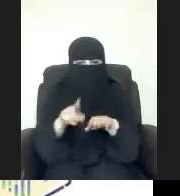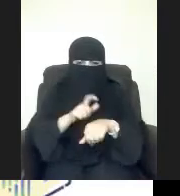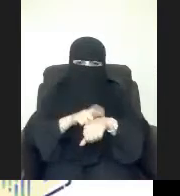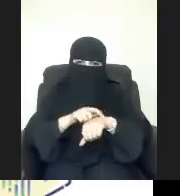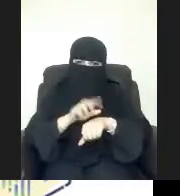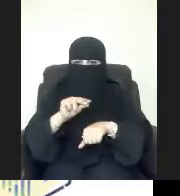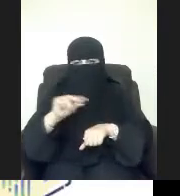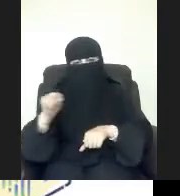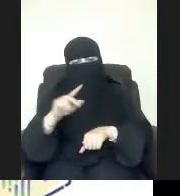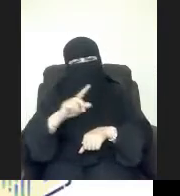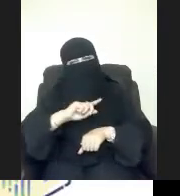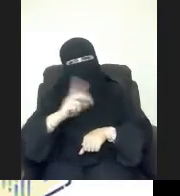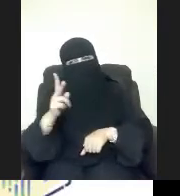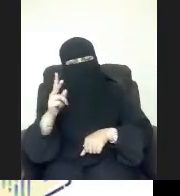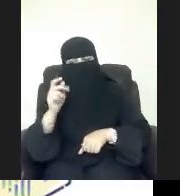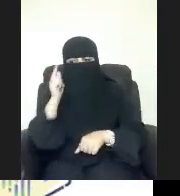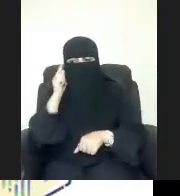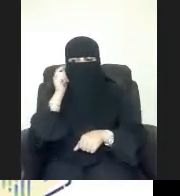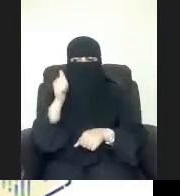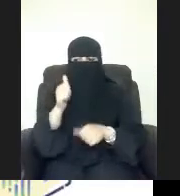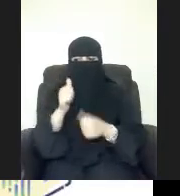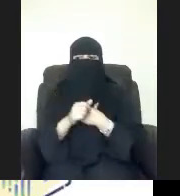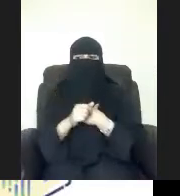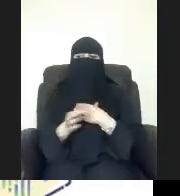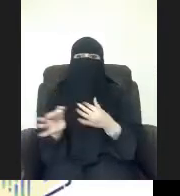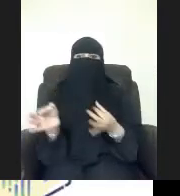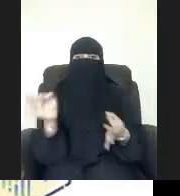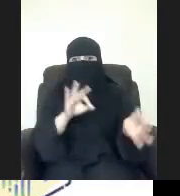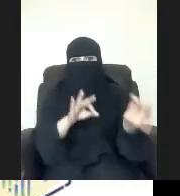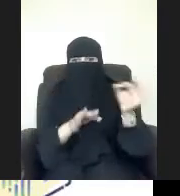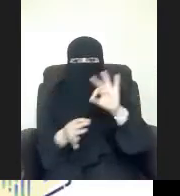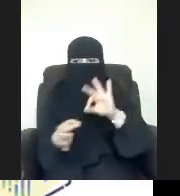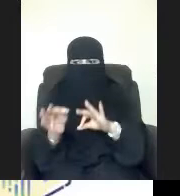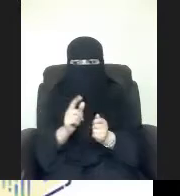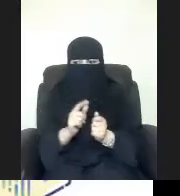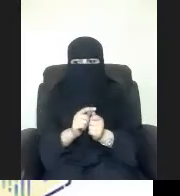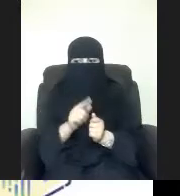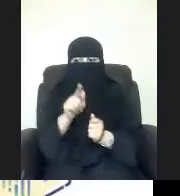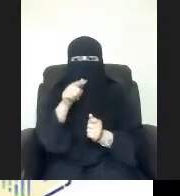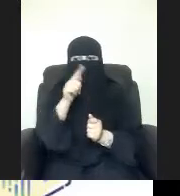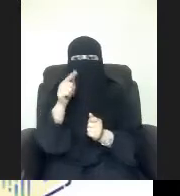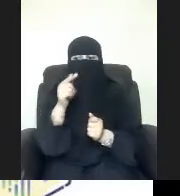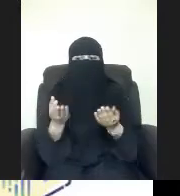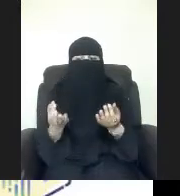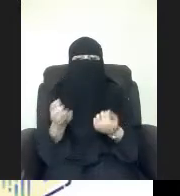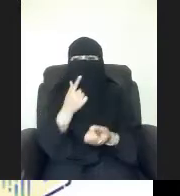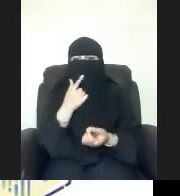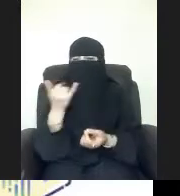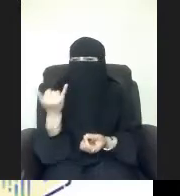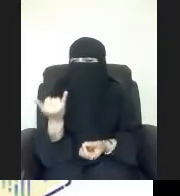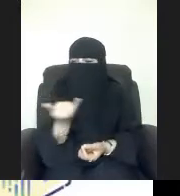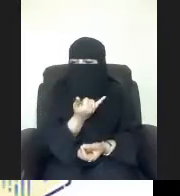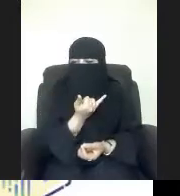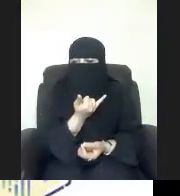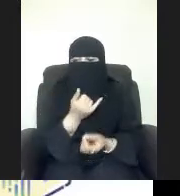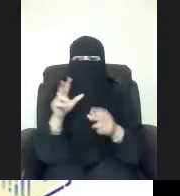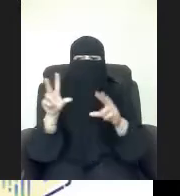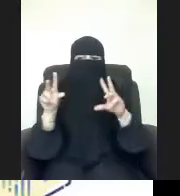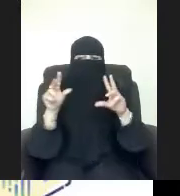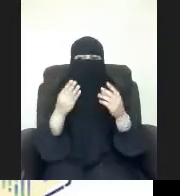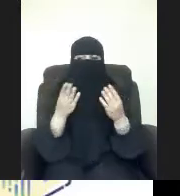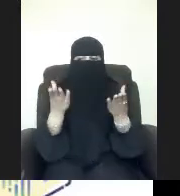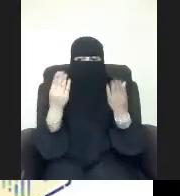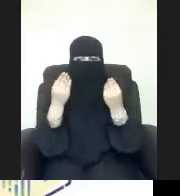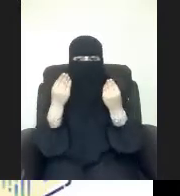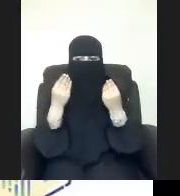المتزامن مثل ما ذكر الدكتور بدر الوقت، يكون الطالب والمتعلم في نفس الوقت متواجدين